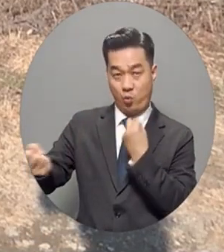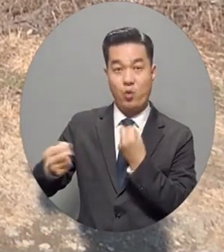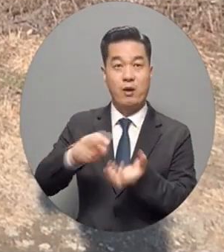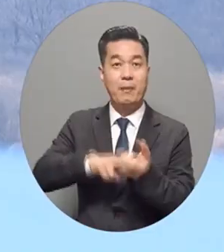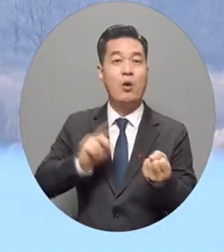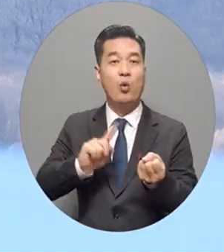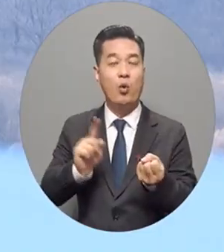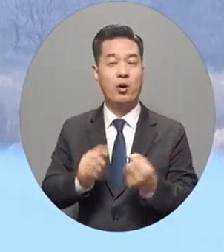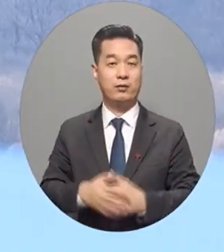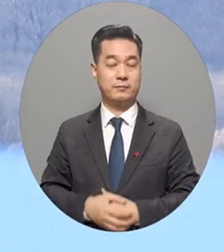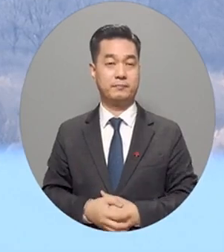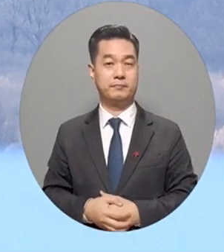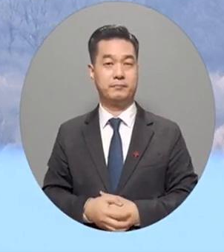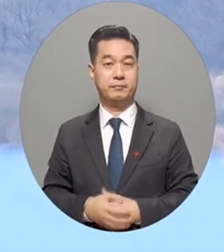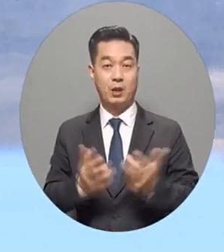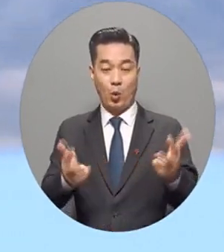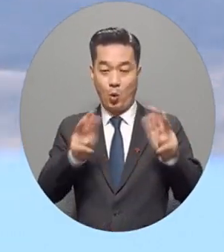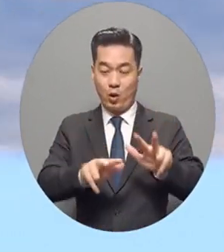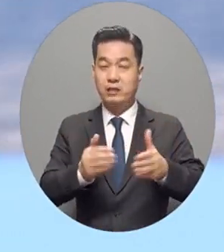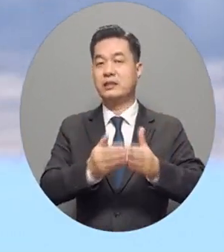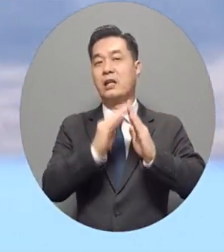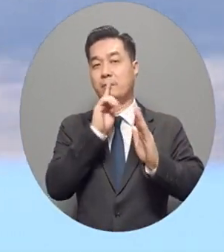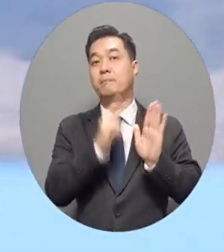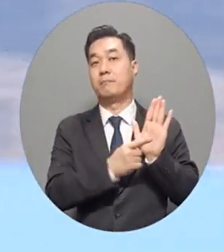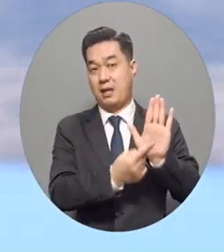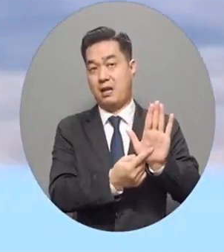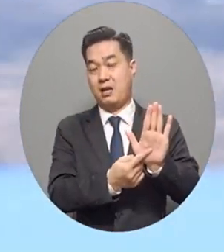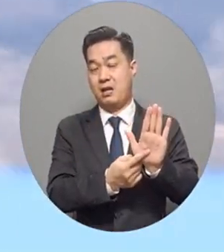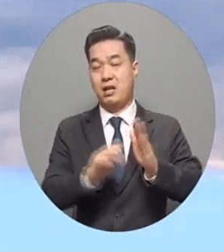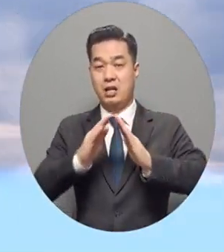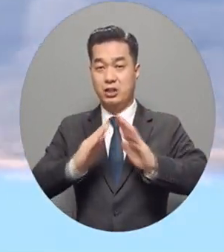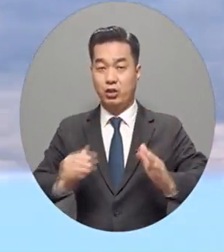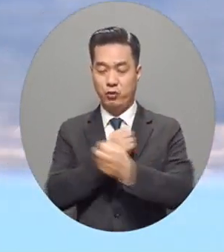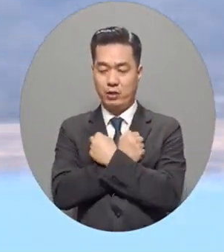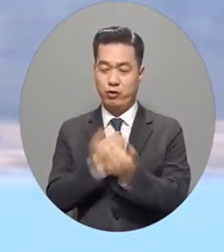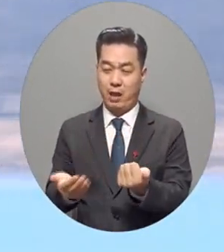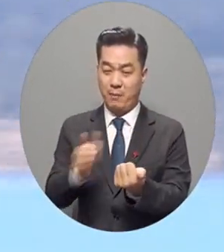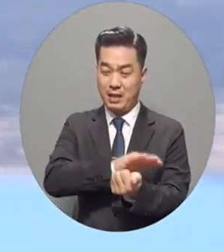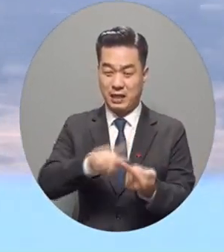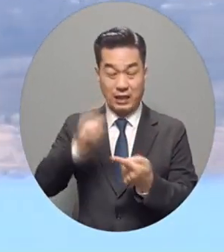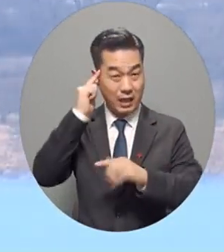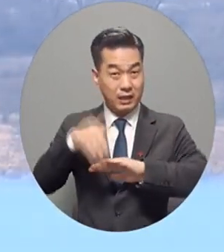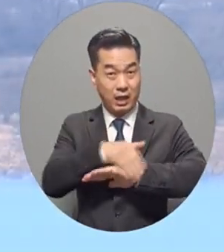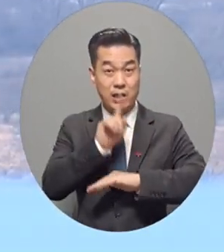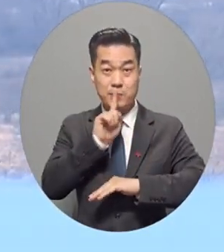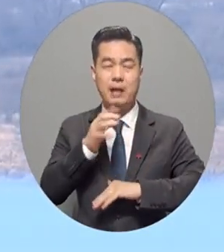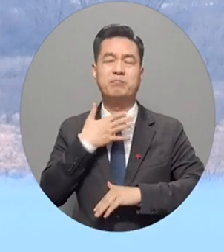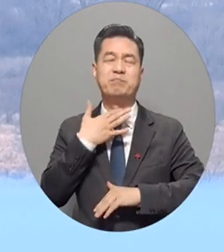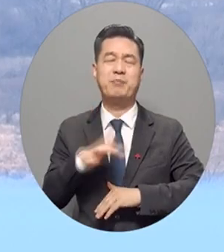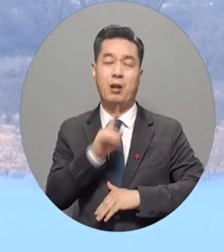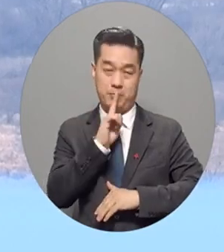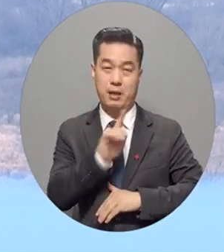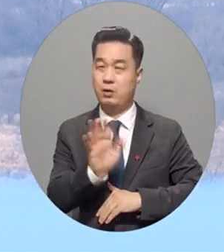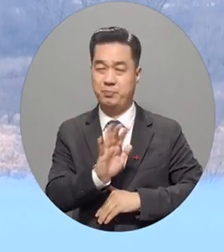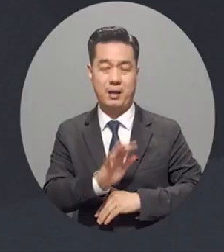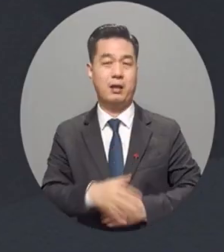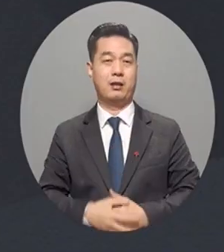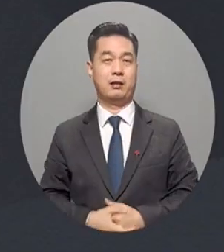전 씨 측은 공원을 짓겠다고만 밝히고 전두환 유해 매장에 대한 계획은 언급하지 않은 걸로